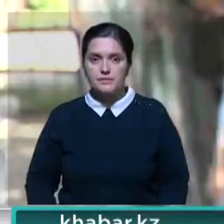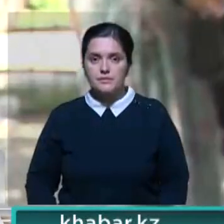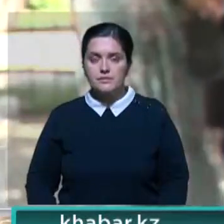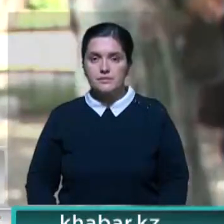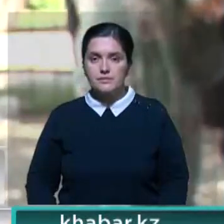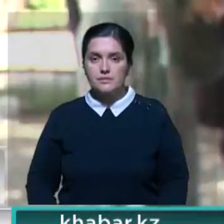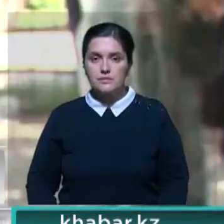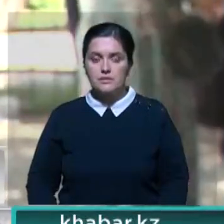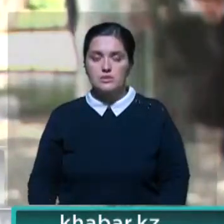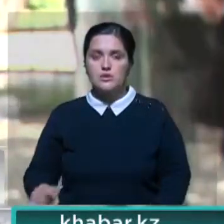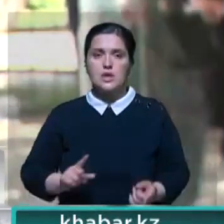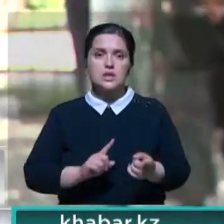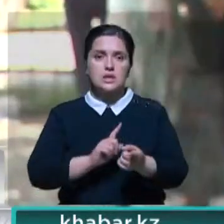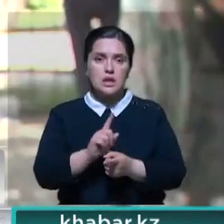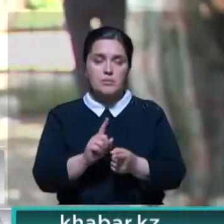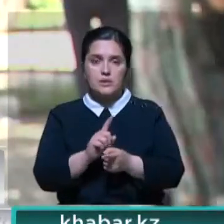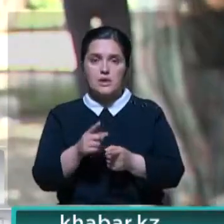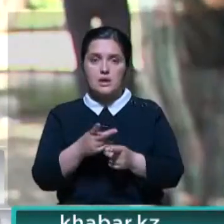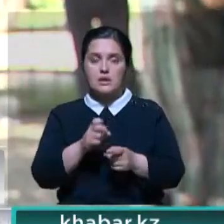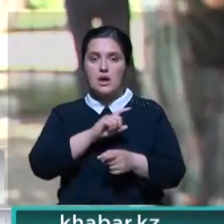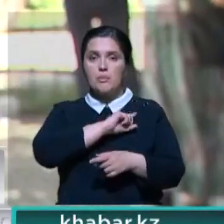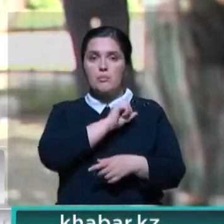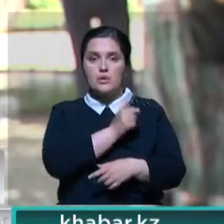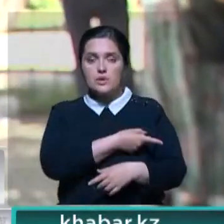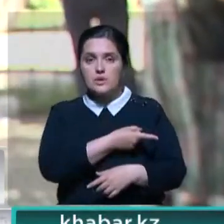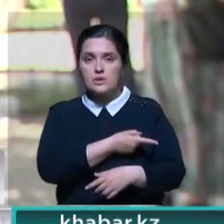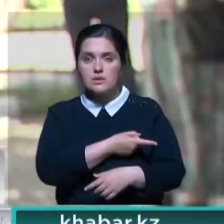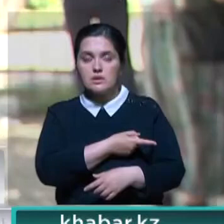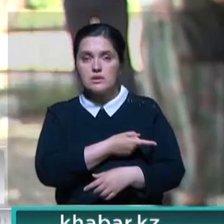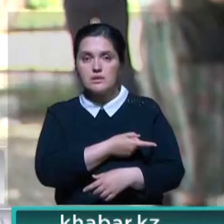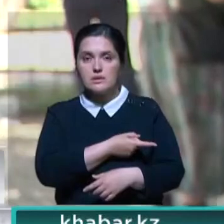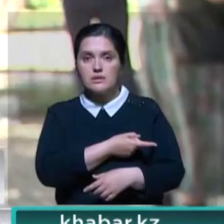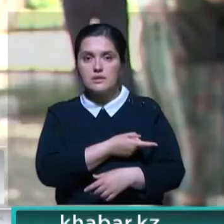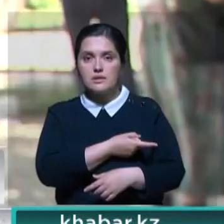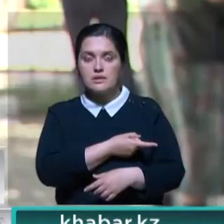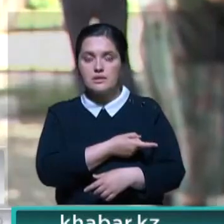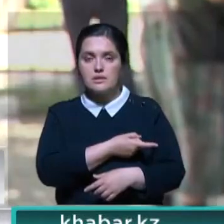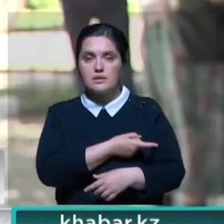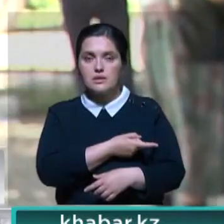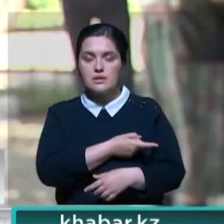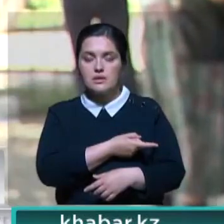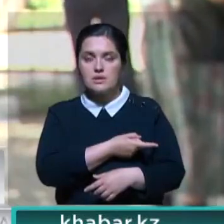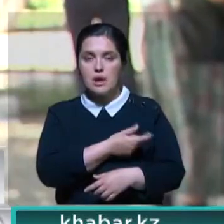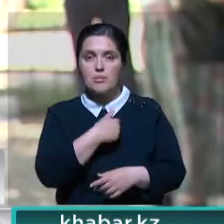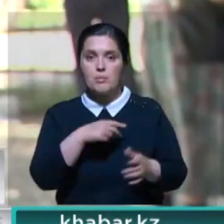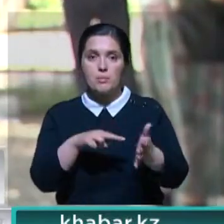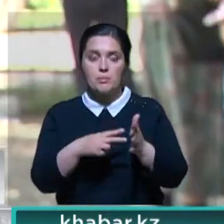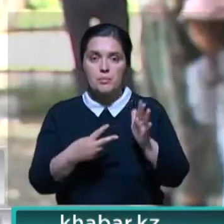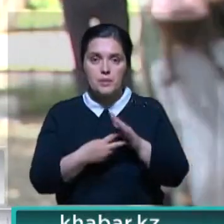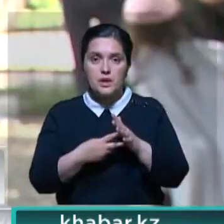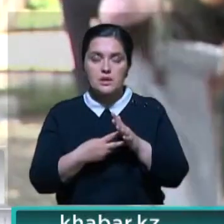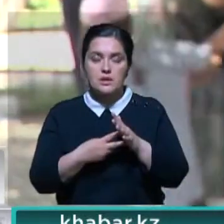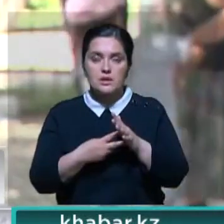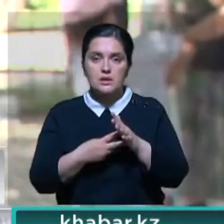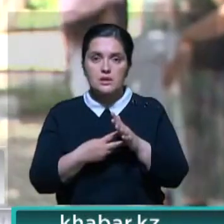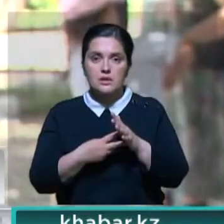замена глубинного насоса на более мощный, чтобы производительность увеличить. Кроме этого, мы планируем, то есть у нас